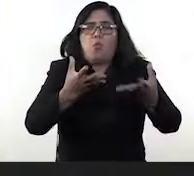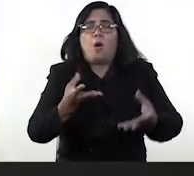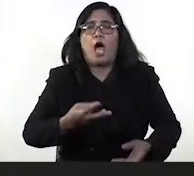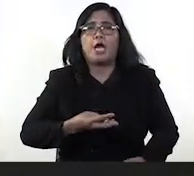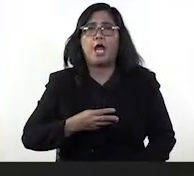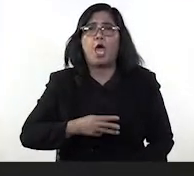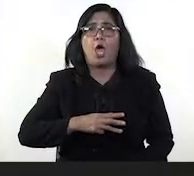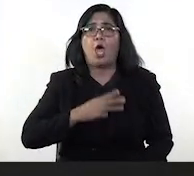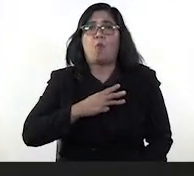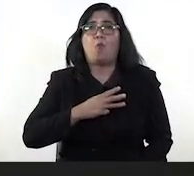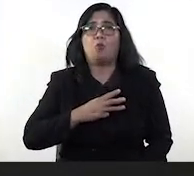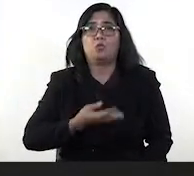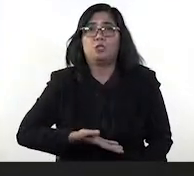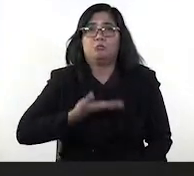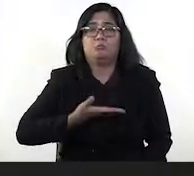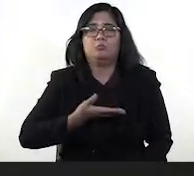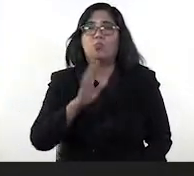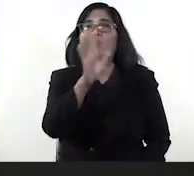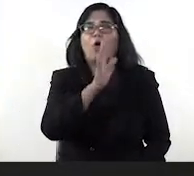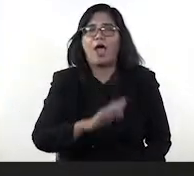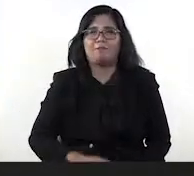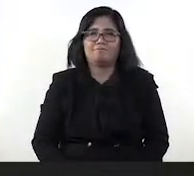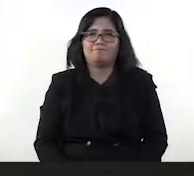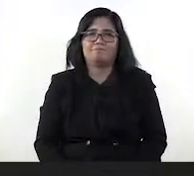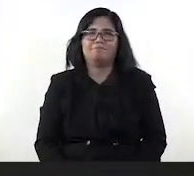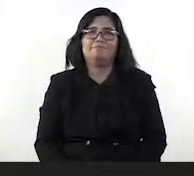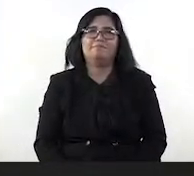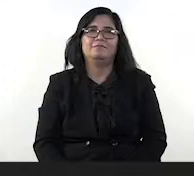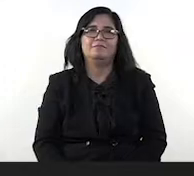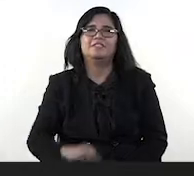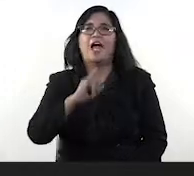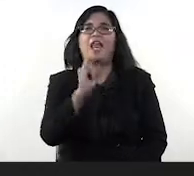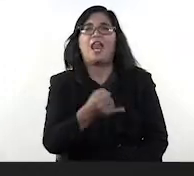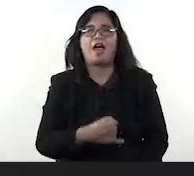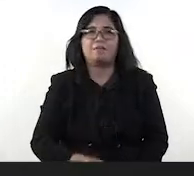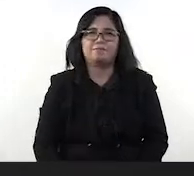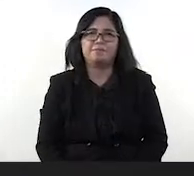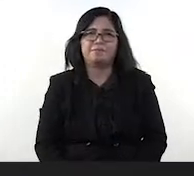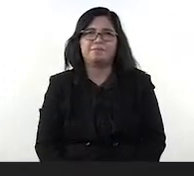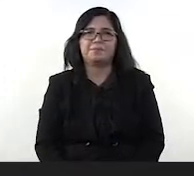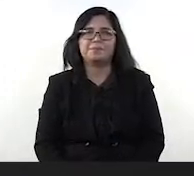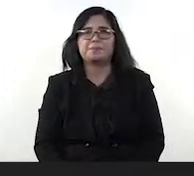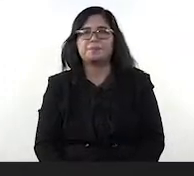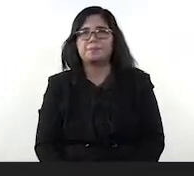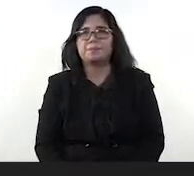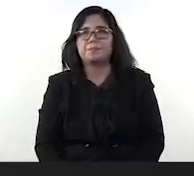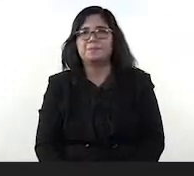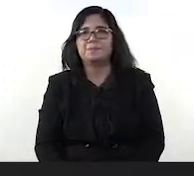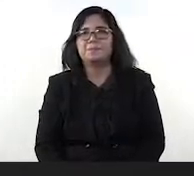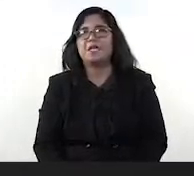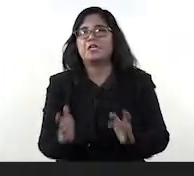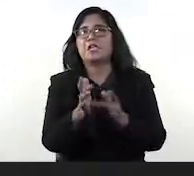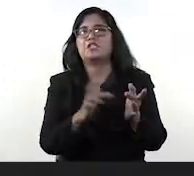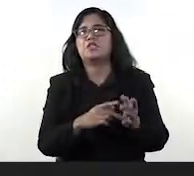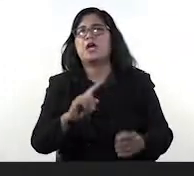itu membenarkan caranya dia suka maki-maki orang suka menyerang orang Oh yes juga gitu cuma satu kali Hai